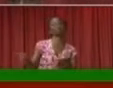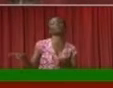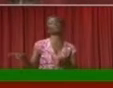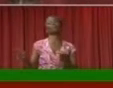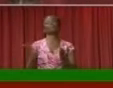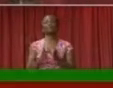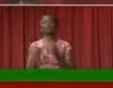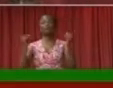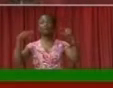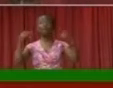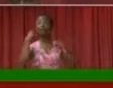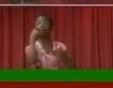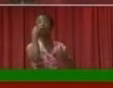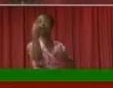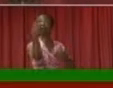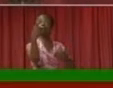Quand il voyait